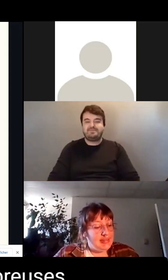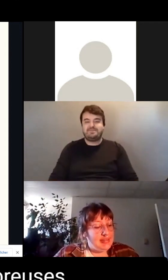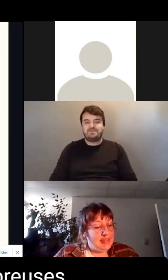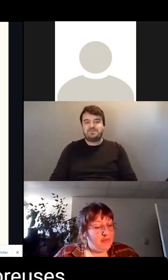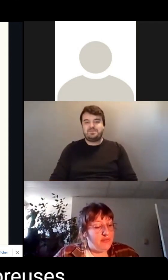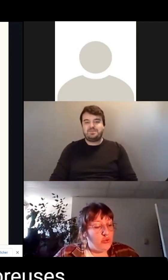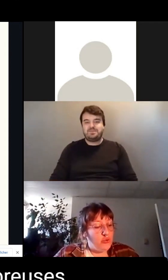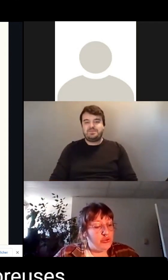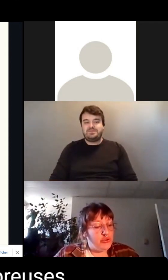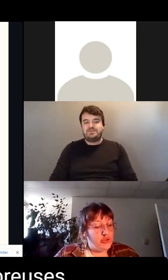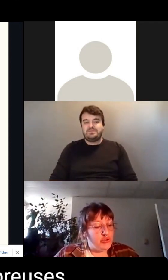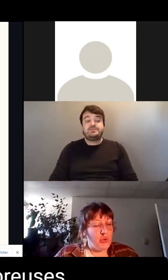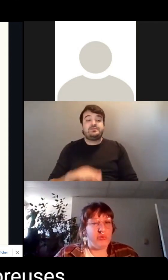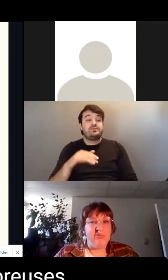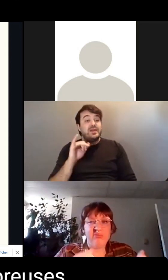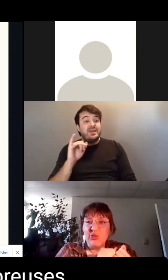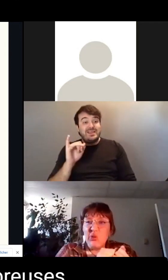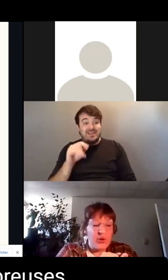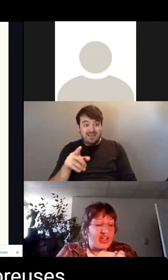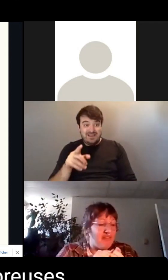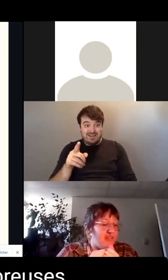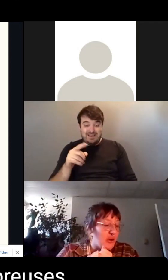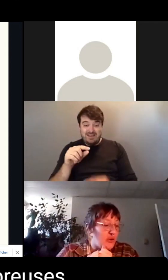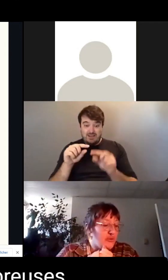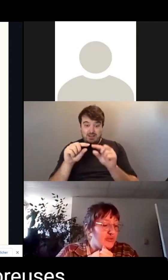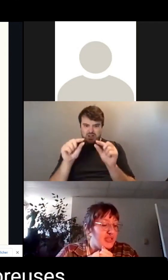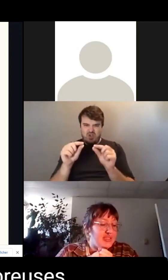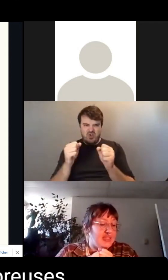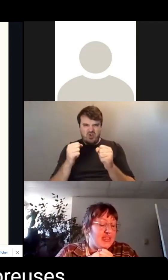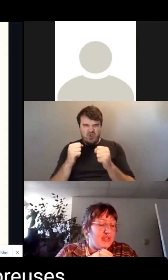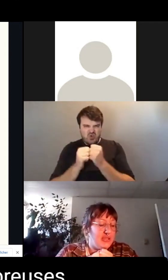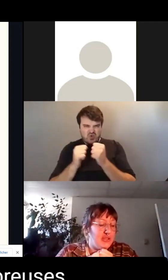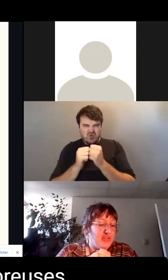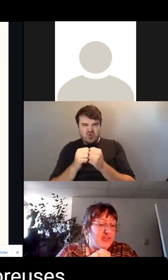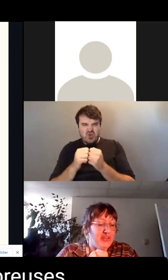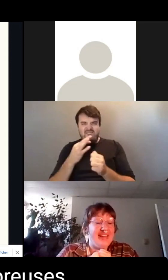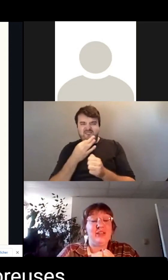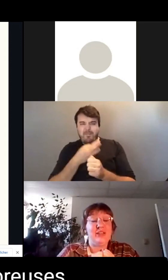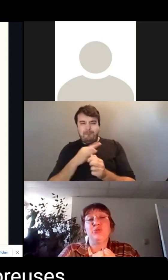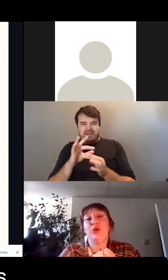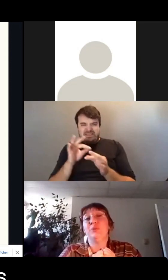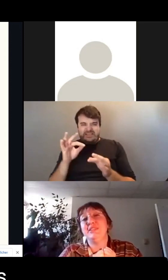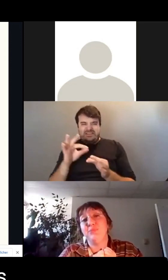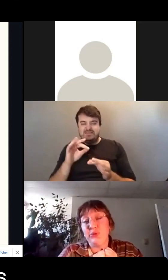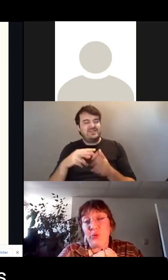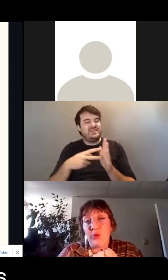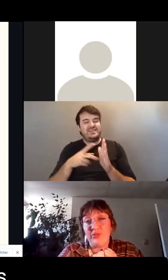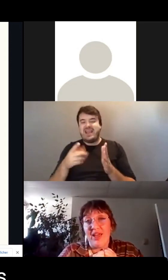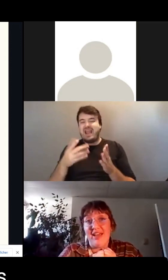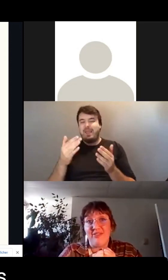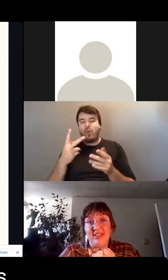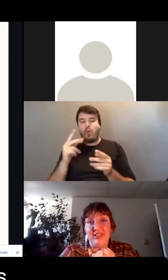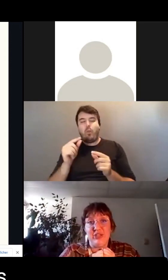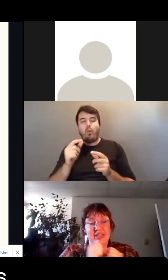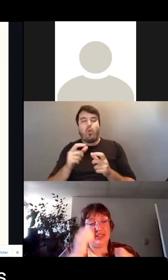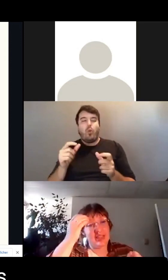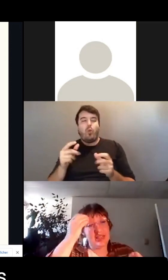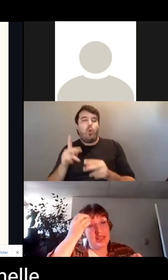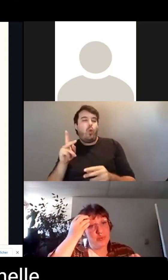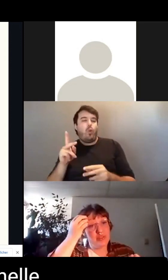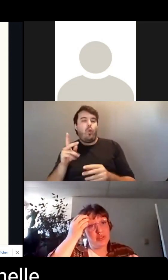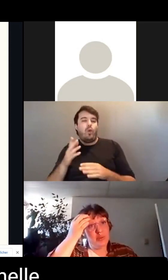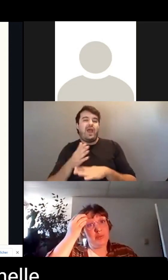Et si vos gousses sont dures et fibreuses, ça veut dire que vous avez attendu un petit peu trop longtemps avant de les